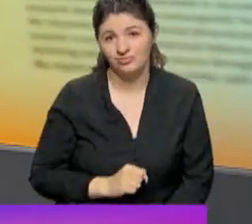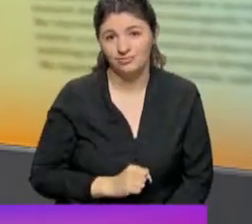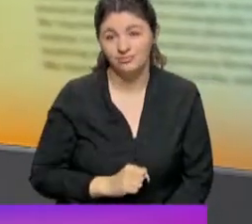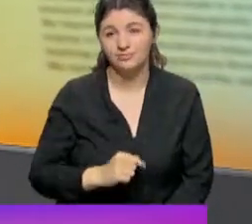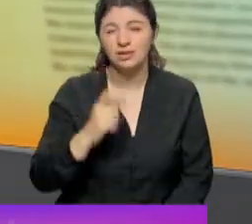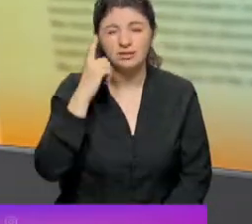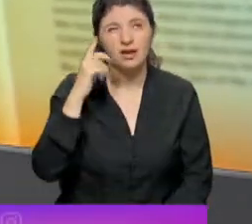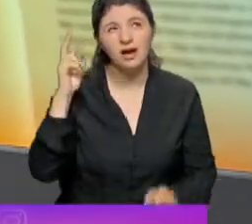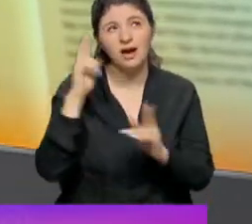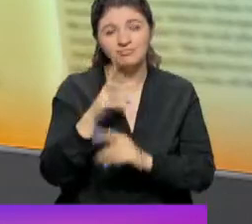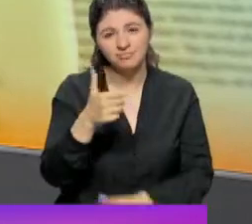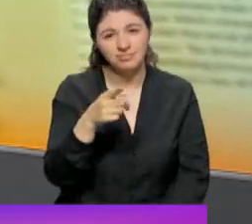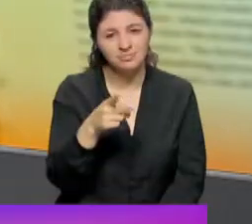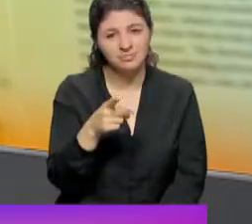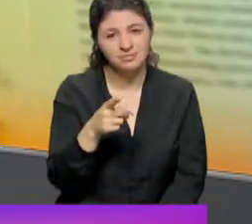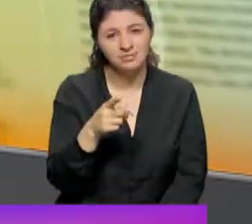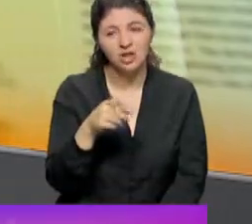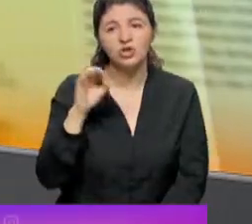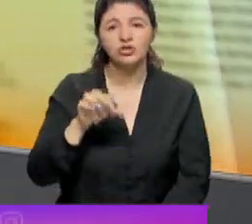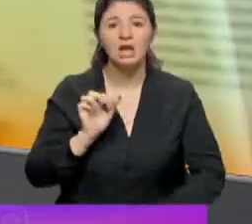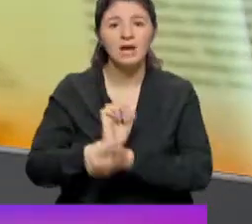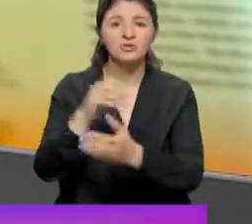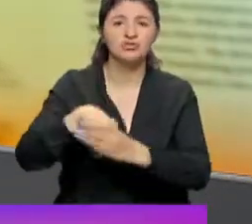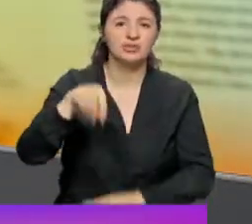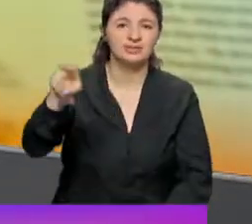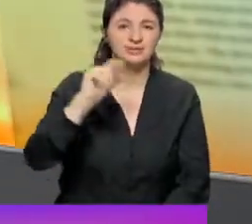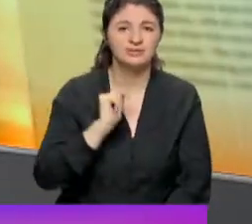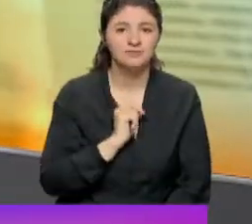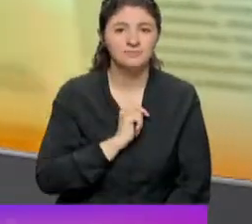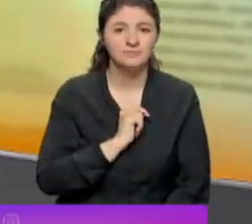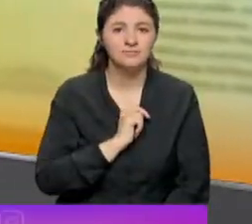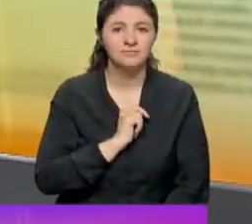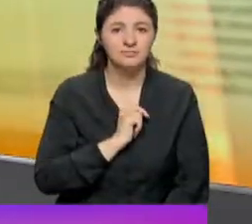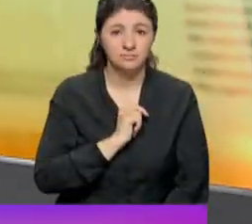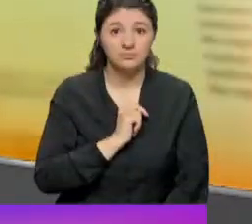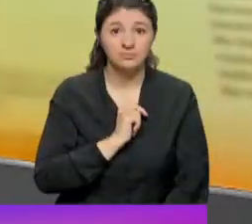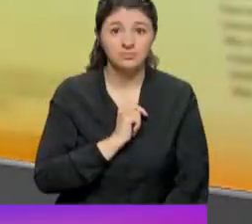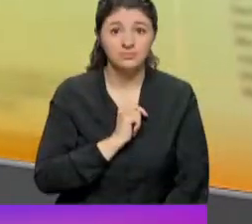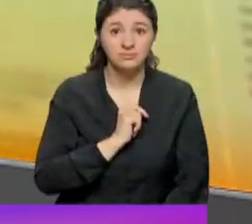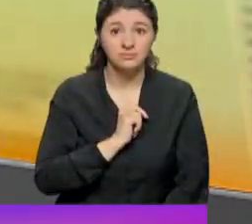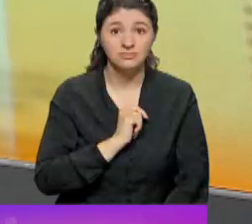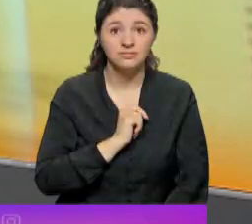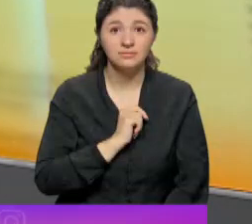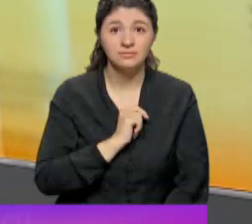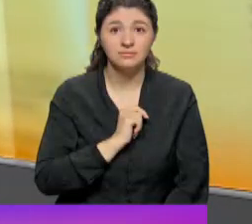o canlandırdığınız mı Şu anda cezaevinde sen mi Evet